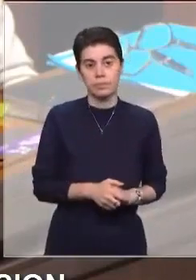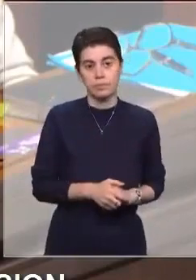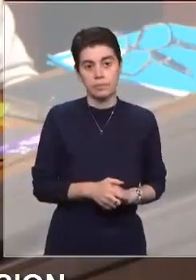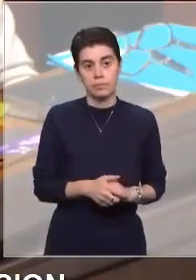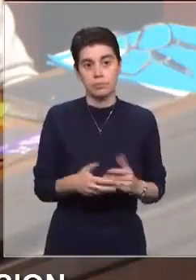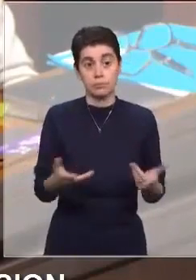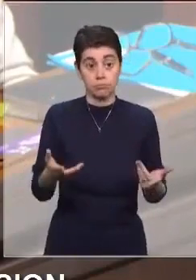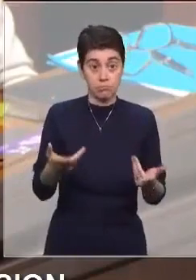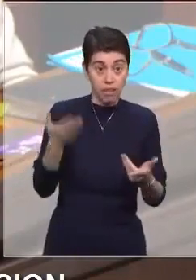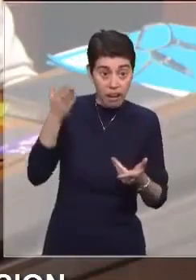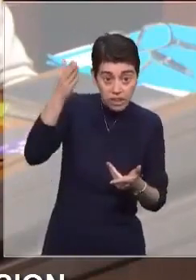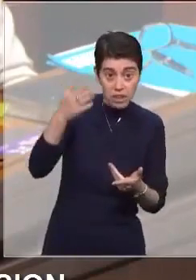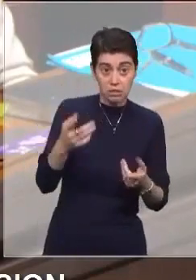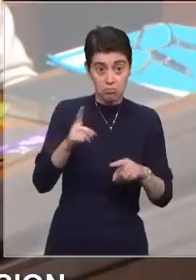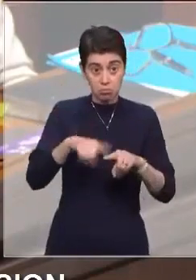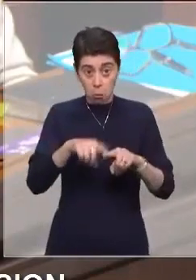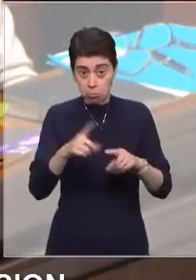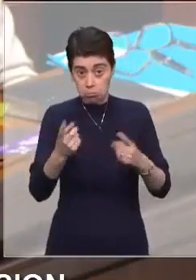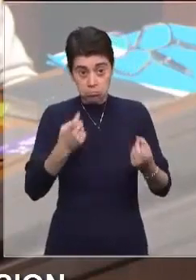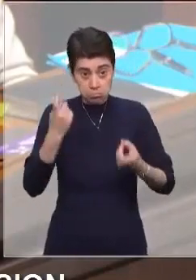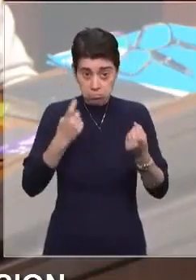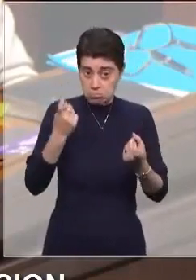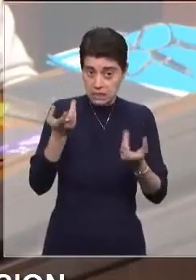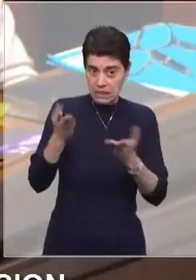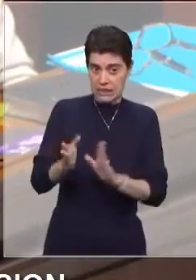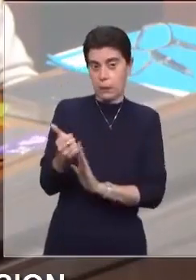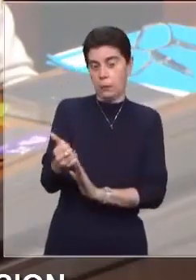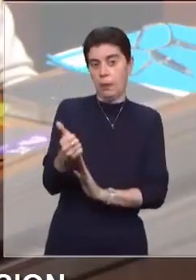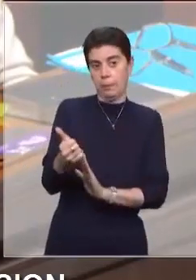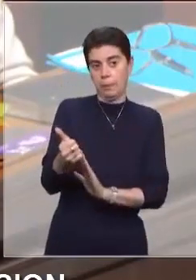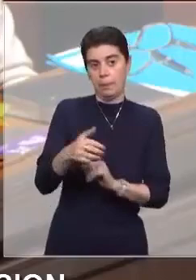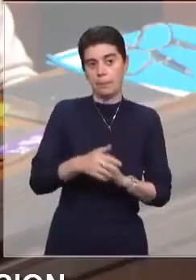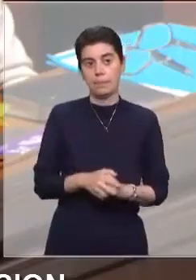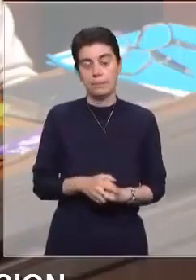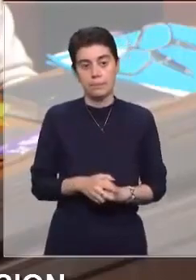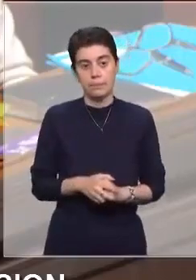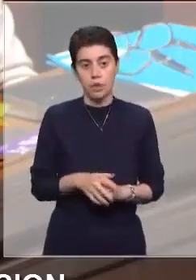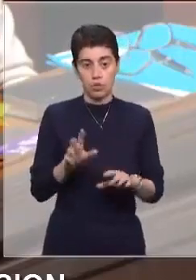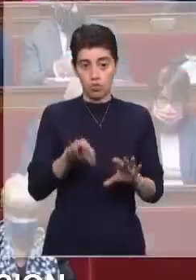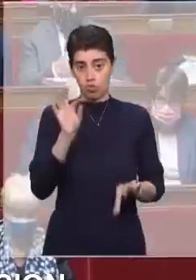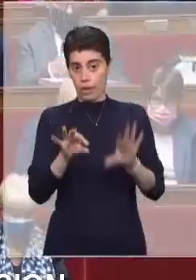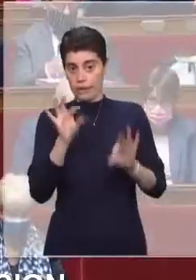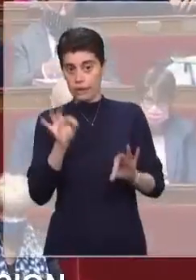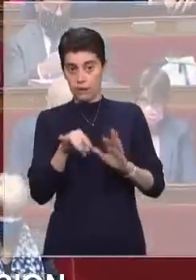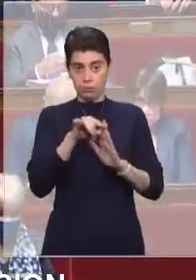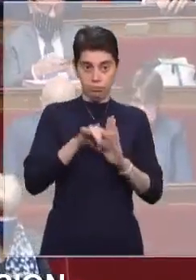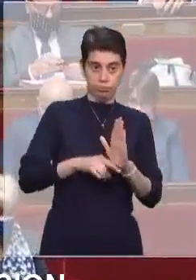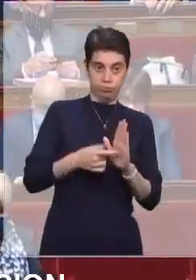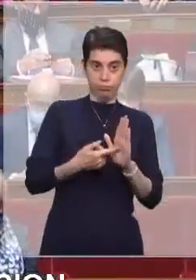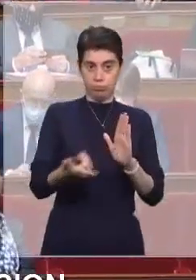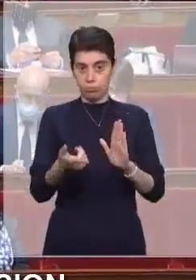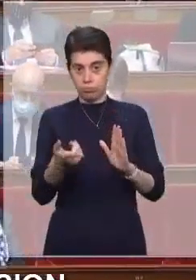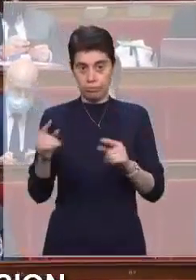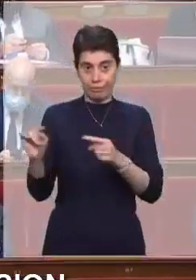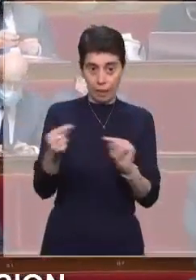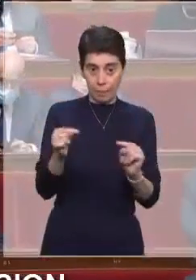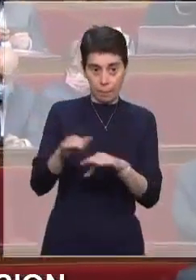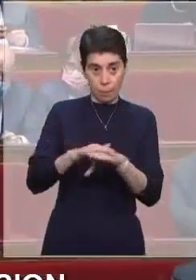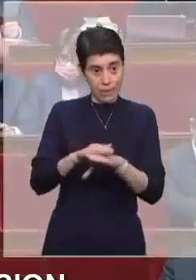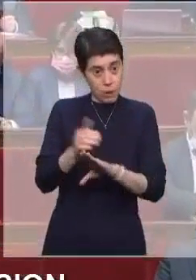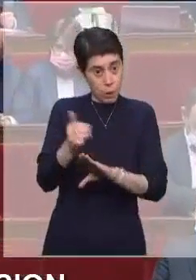décider de leur destin et de définir les contours de leurs choix et de leurs débats politiques. Mais nous